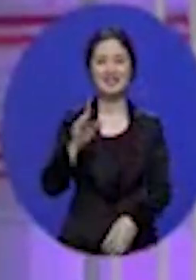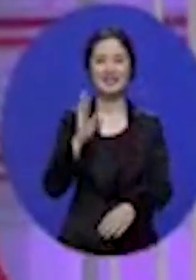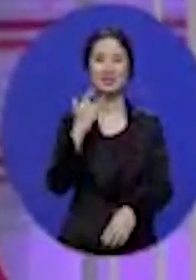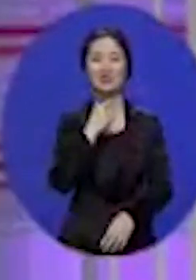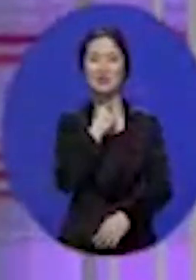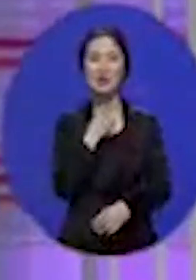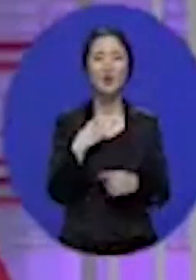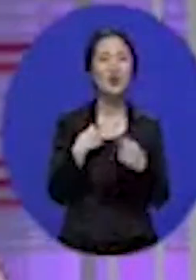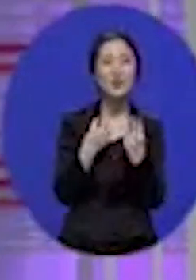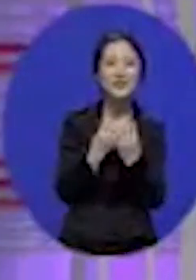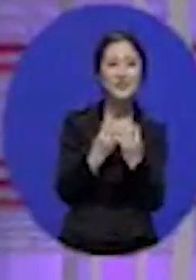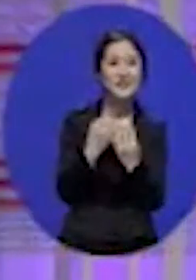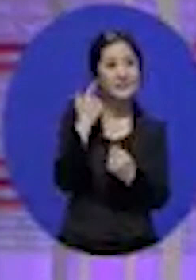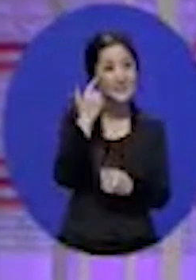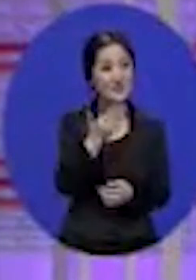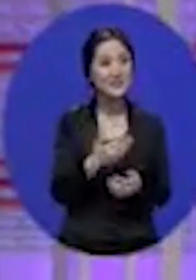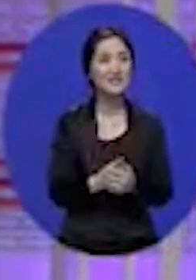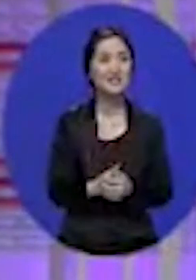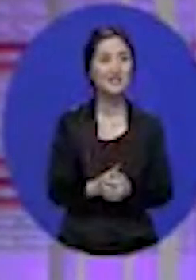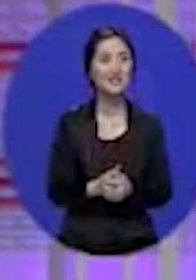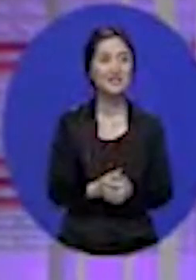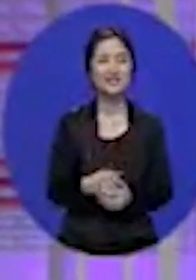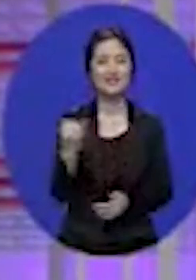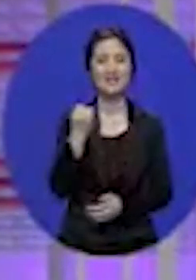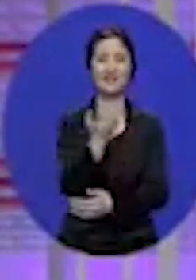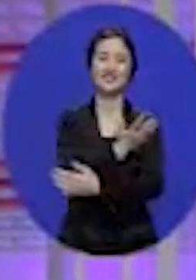이랬어요. 그랬더니 그분이 완전히 차 이런 거